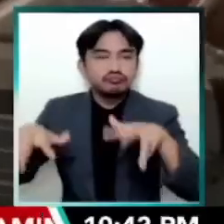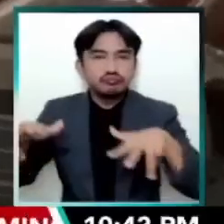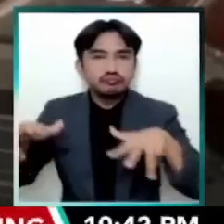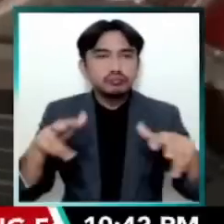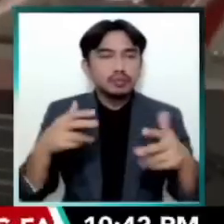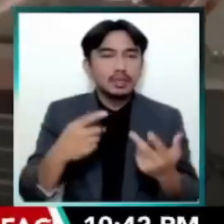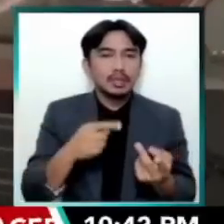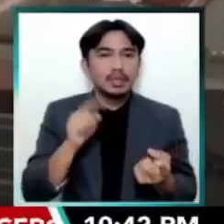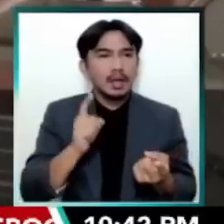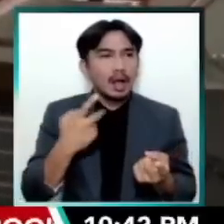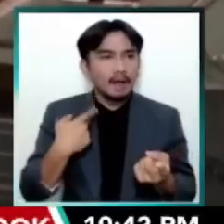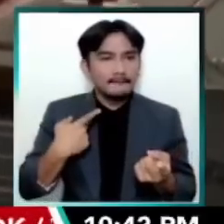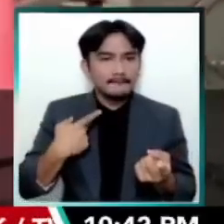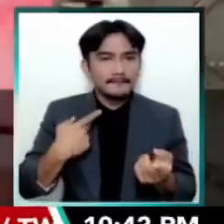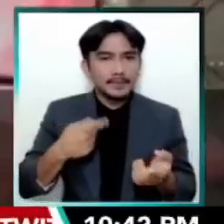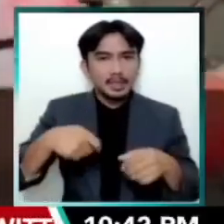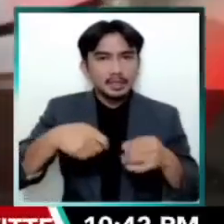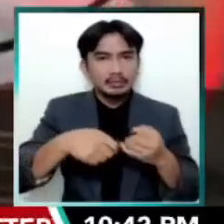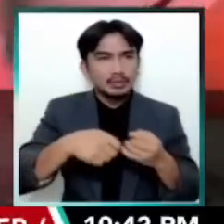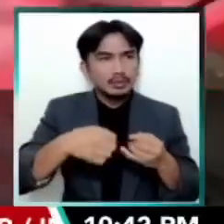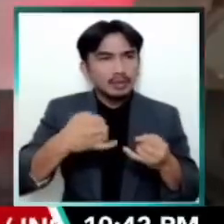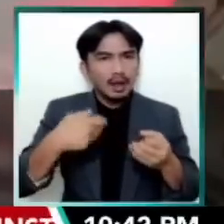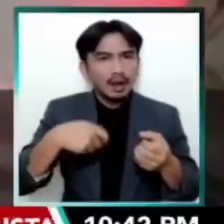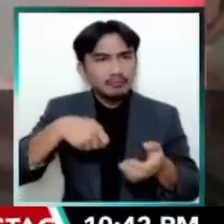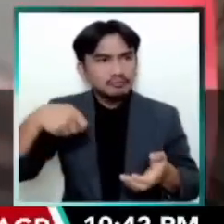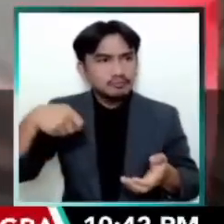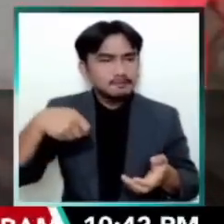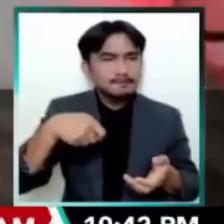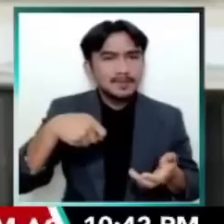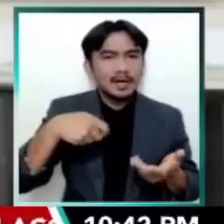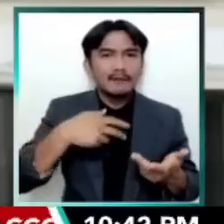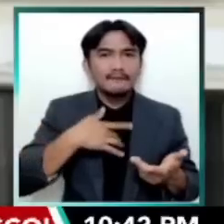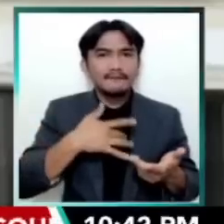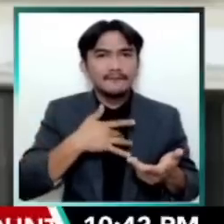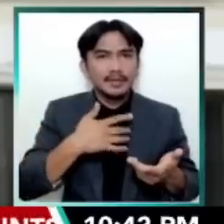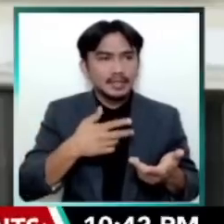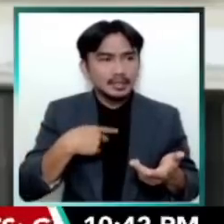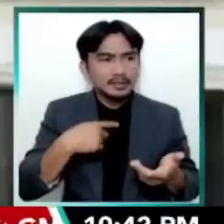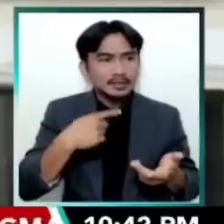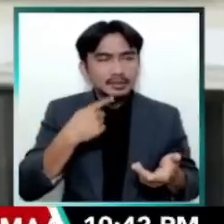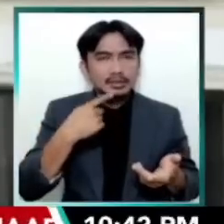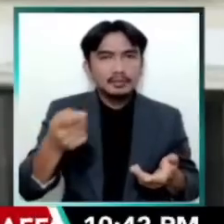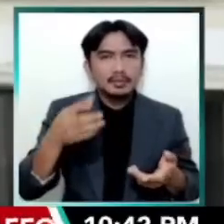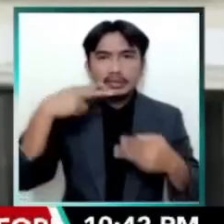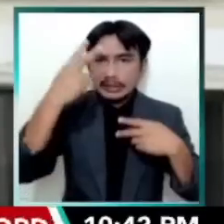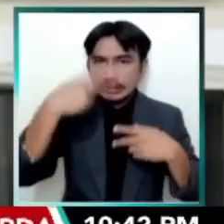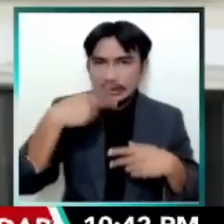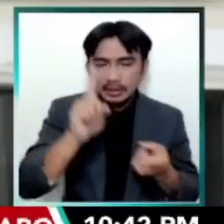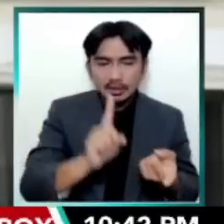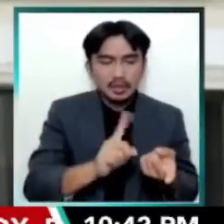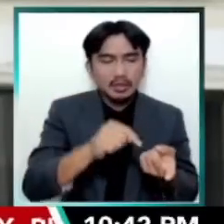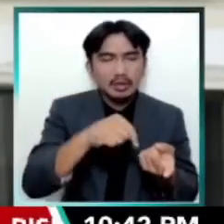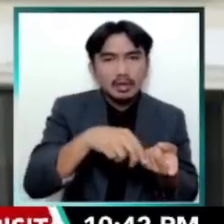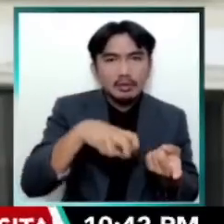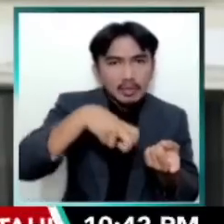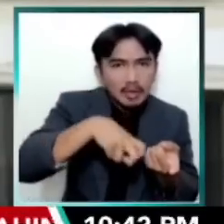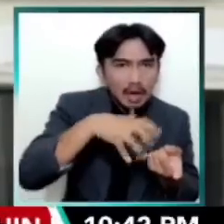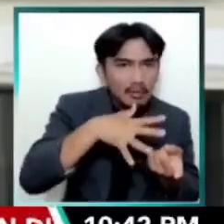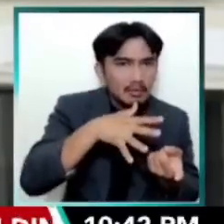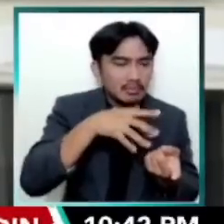She was just like, my mom, please help my mom. So, yeah, because she knew, you know, my mom was